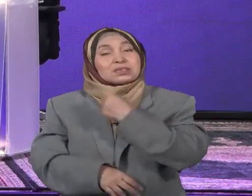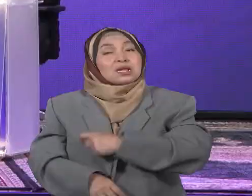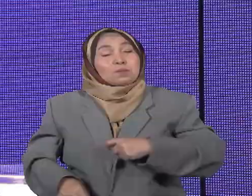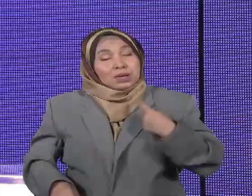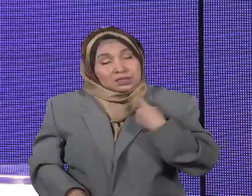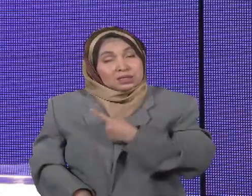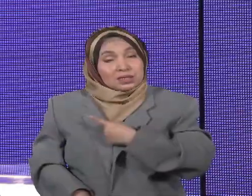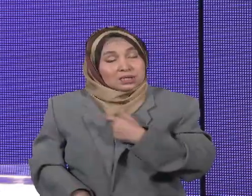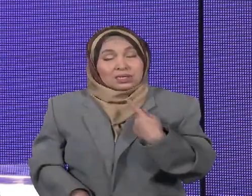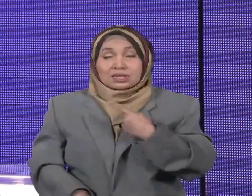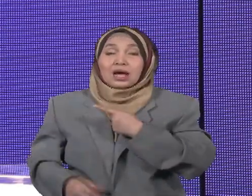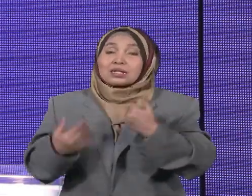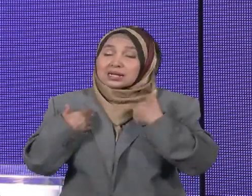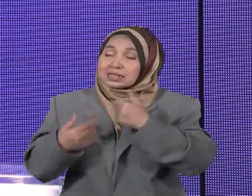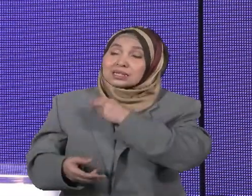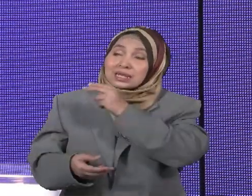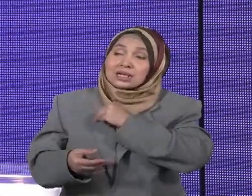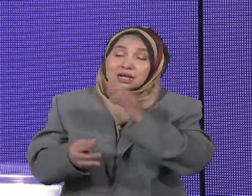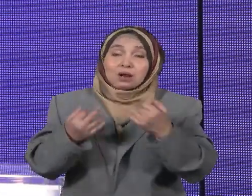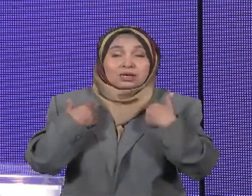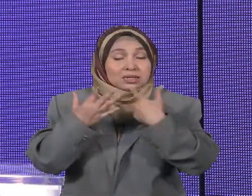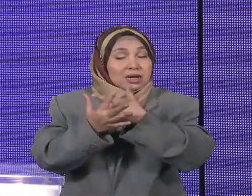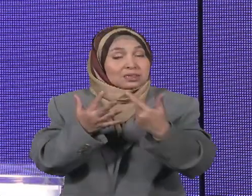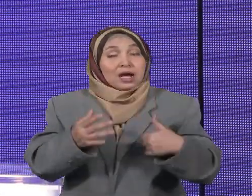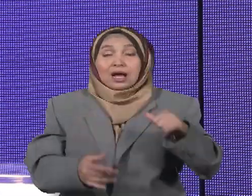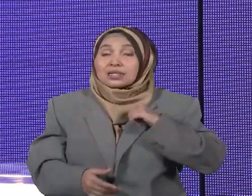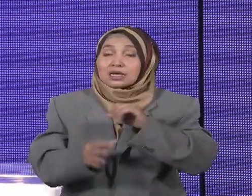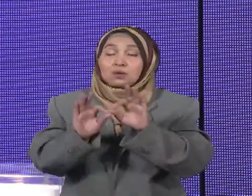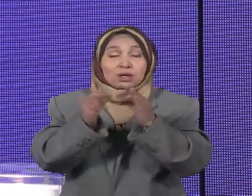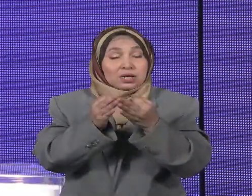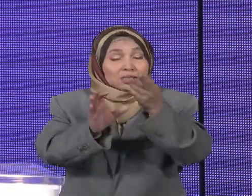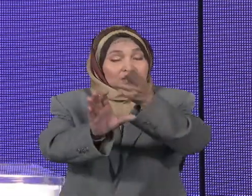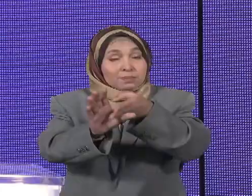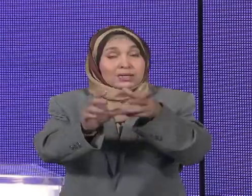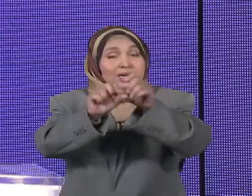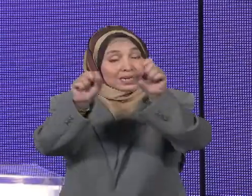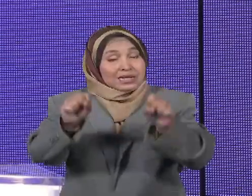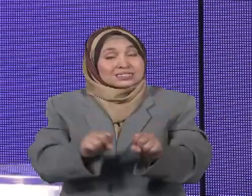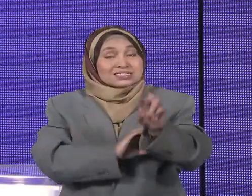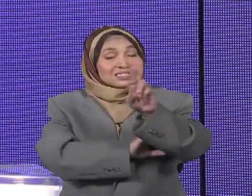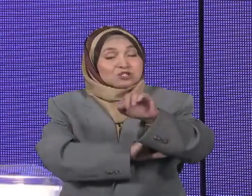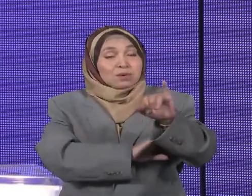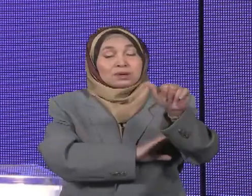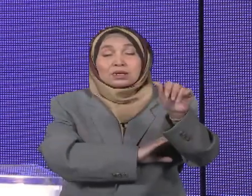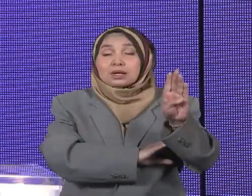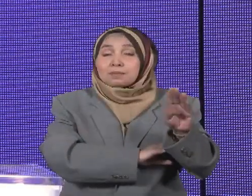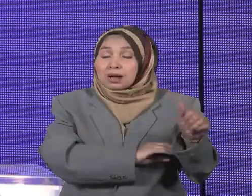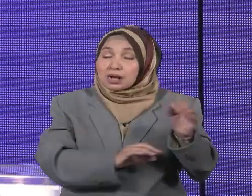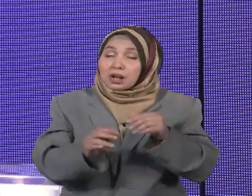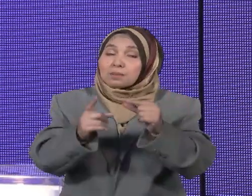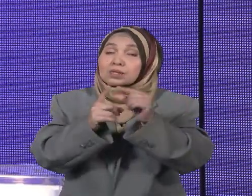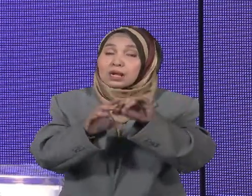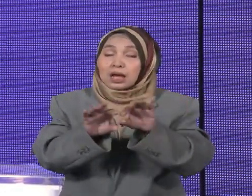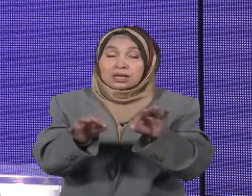dan kita dah ada niat dah ya. Kalau ada di kalangan kita ahli keluarga yang terlibat dengan sistem riba ini, kalau perkataan dalam